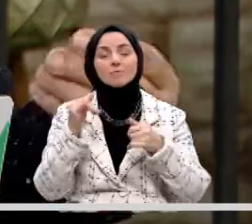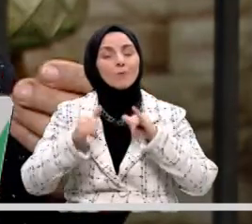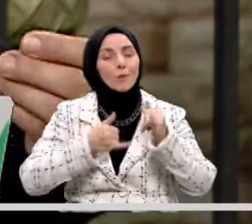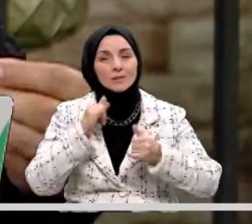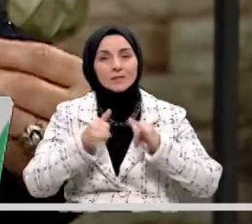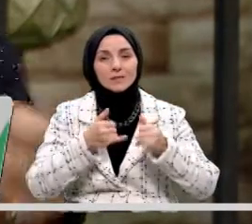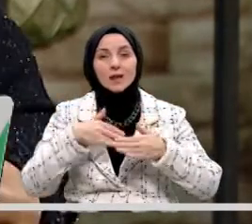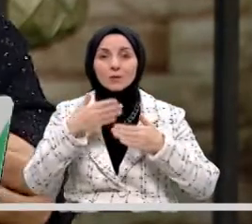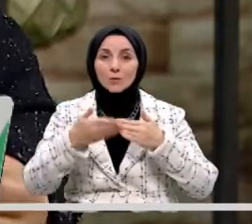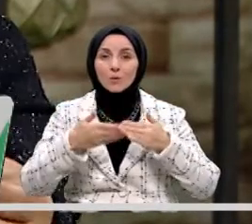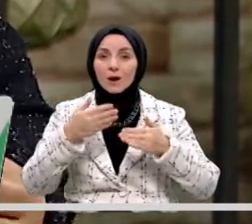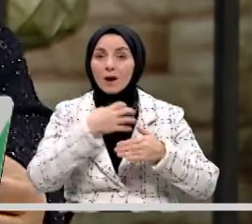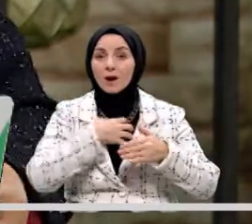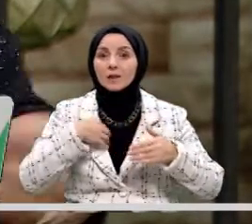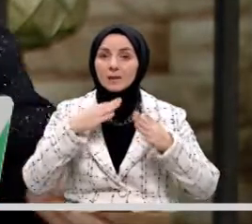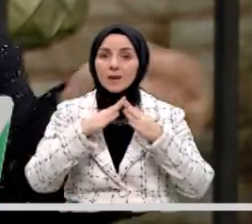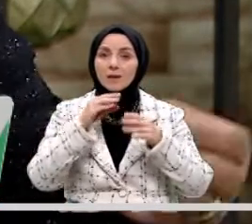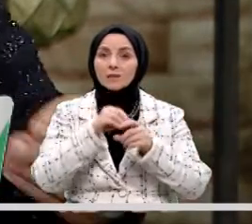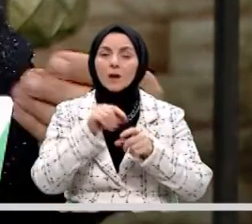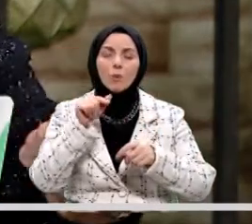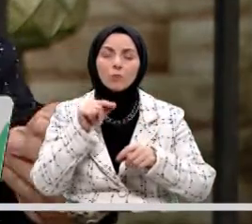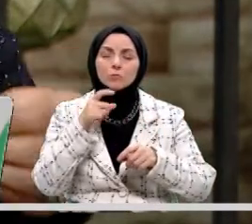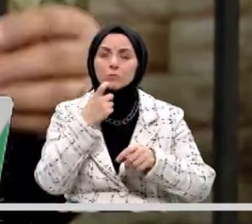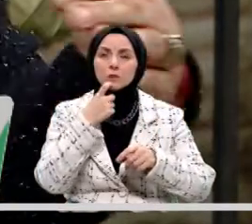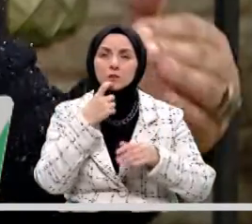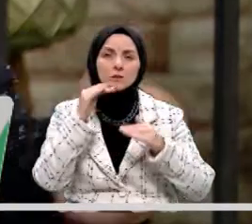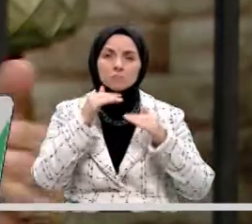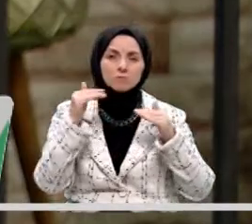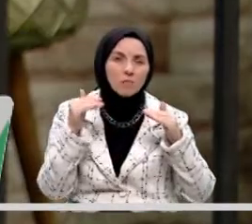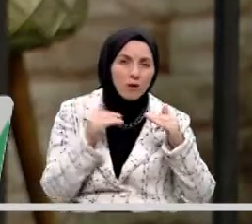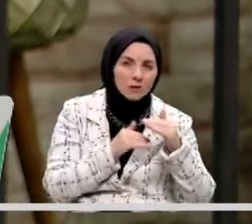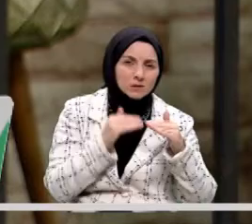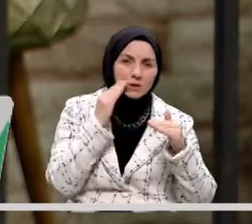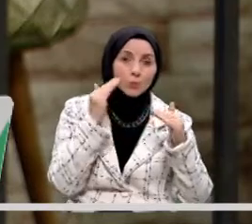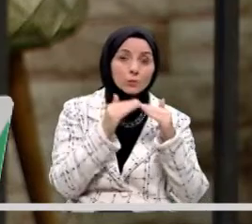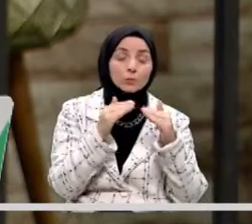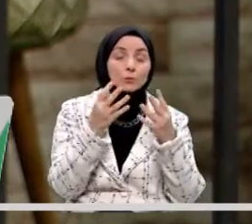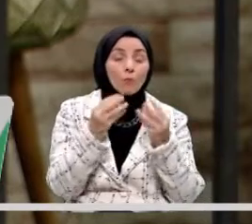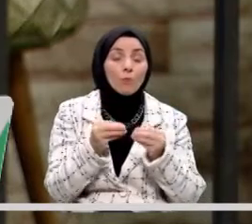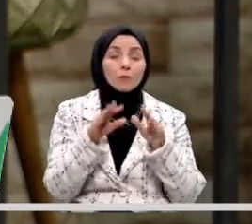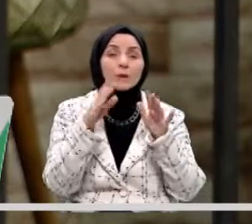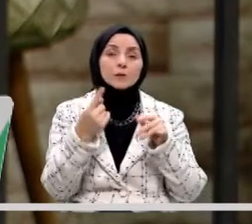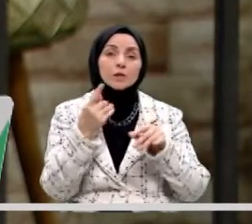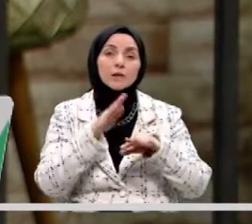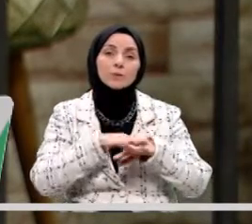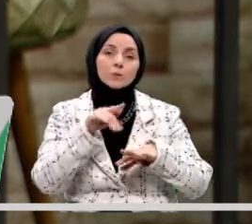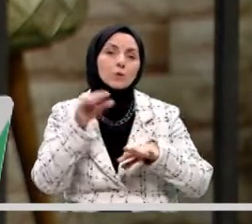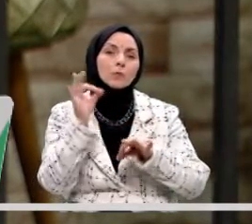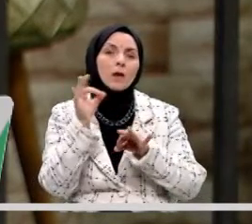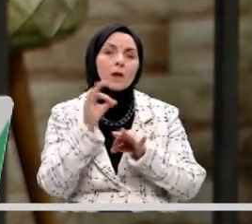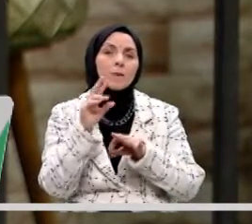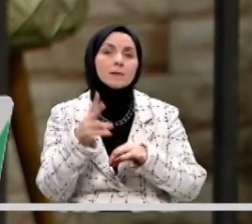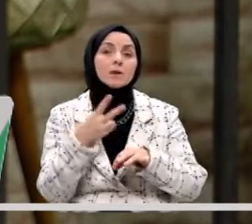onun yaşının altında davranışları olan neyse uyku mudur yemek midir bunları hemen hemen Vazgeçti yani ikinci iki gün beklemesin